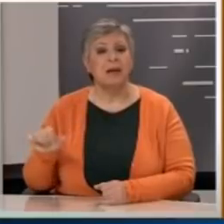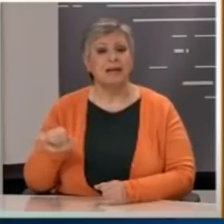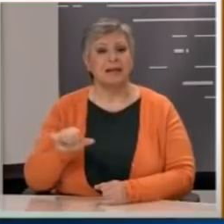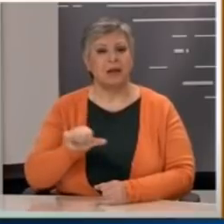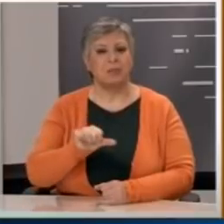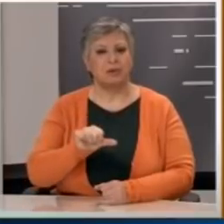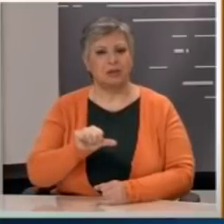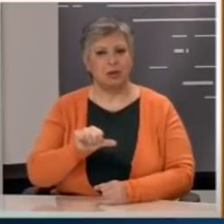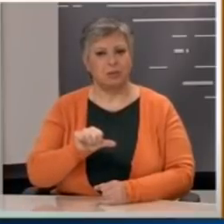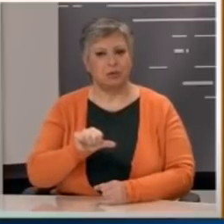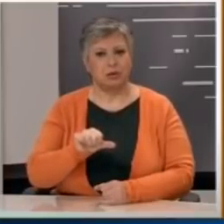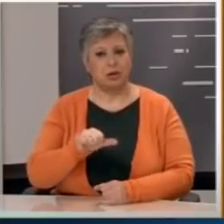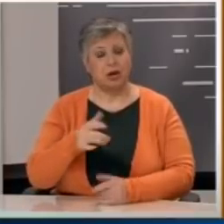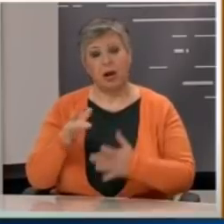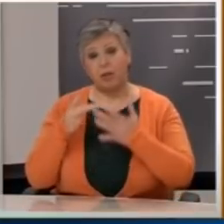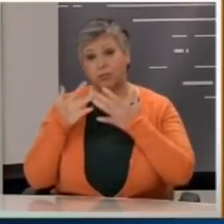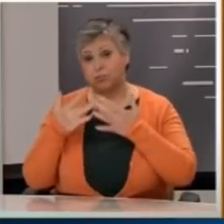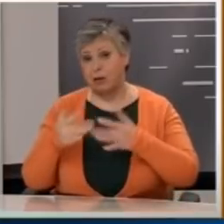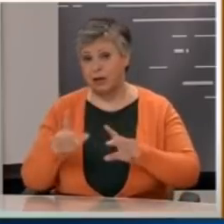μην παραιτηθεί.